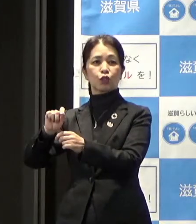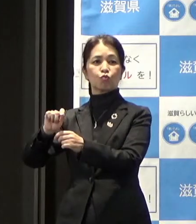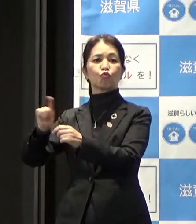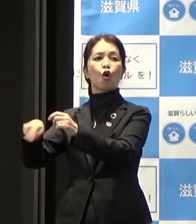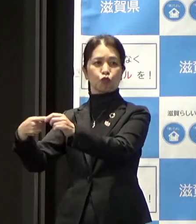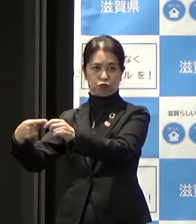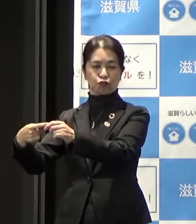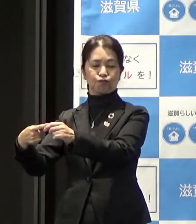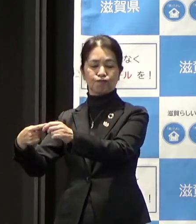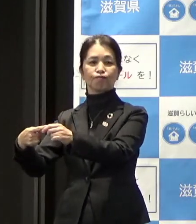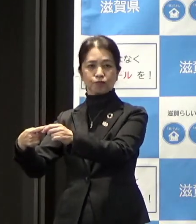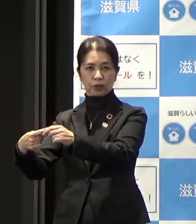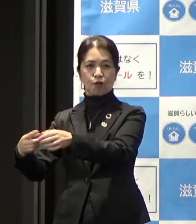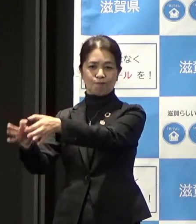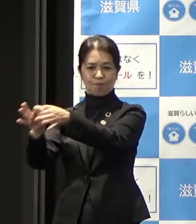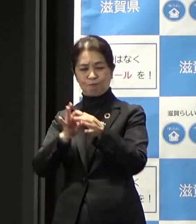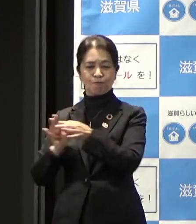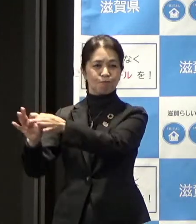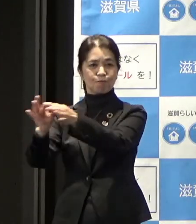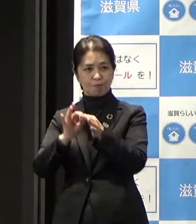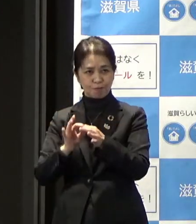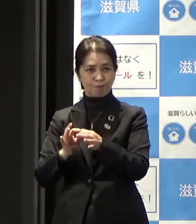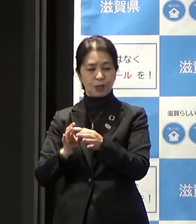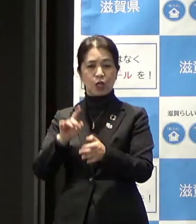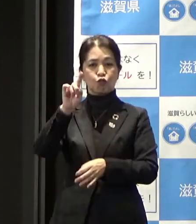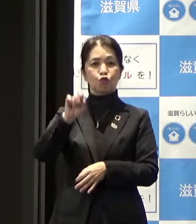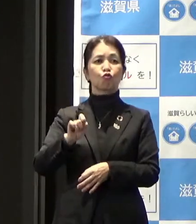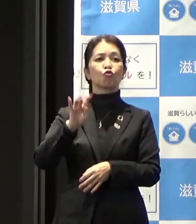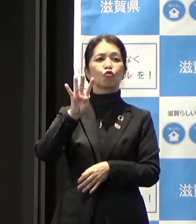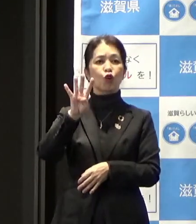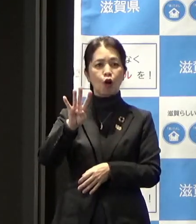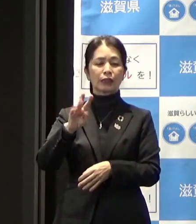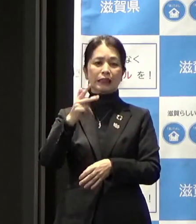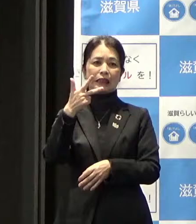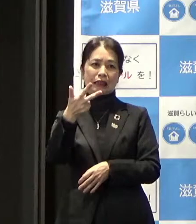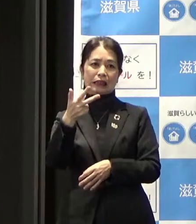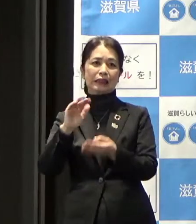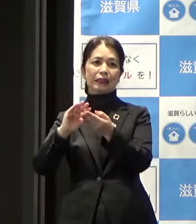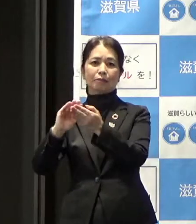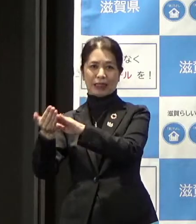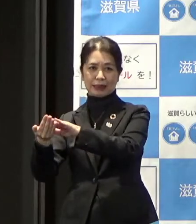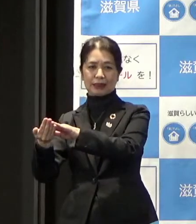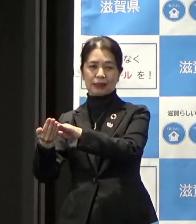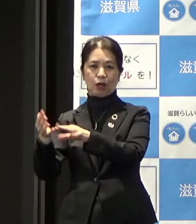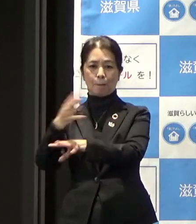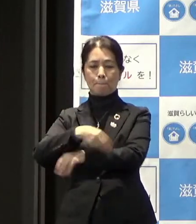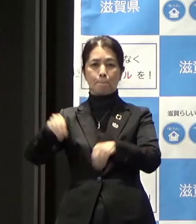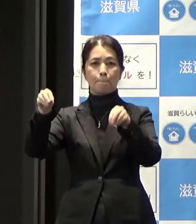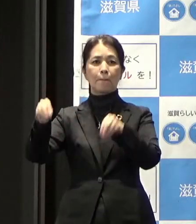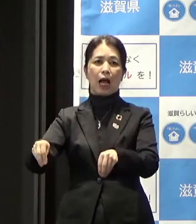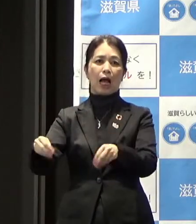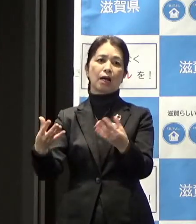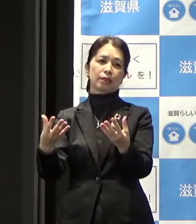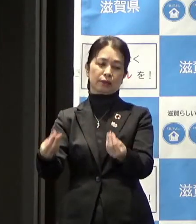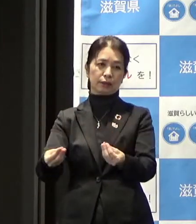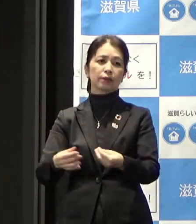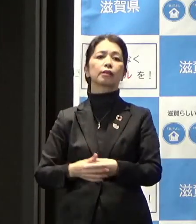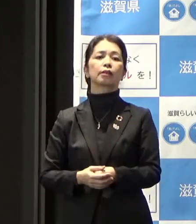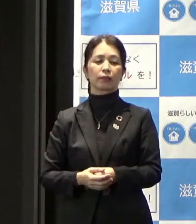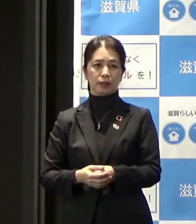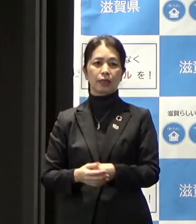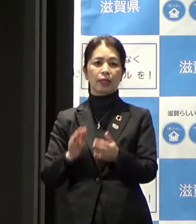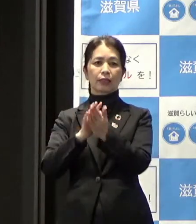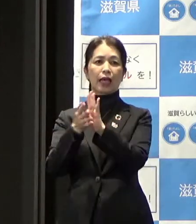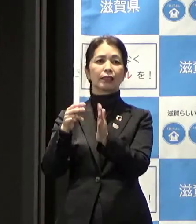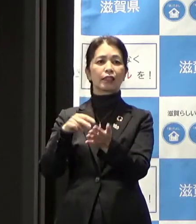ほど県と14の市長で協定を締結いたしまして、県立学校の児童生徒の